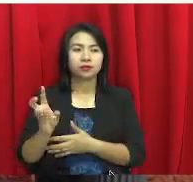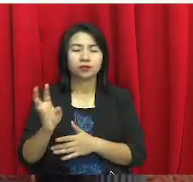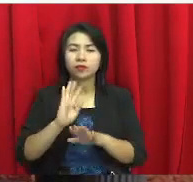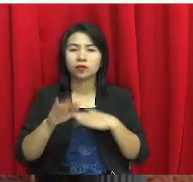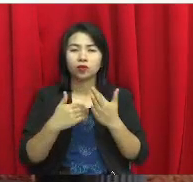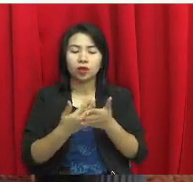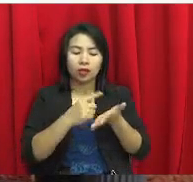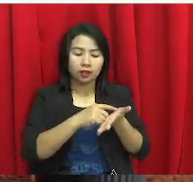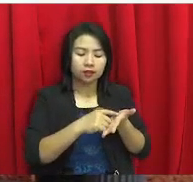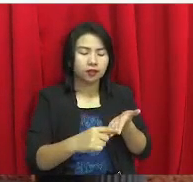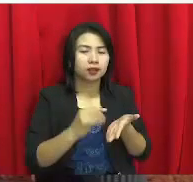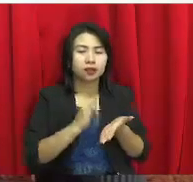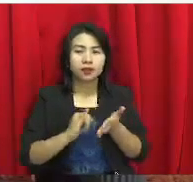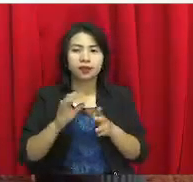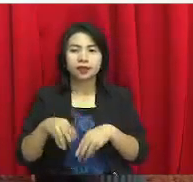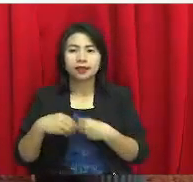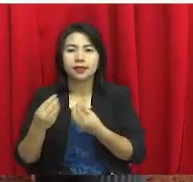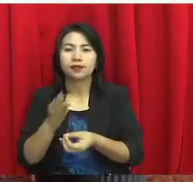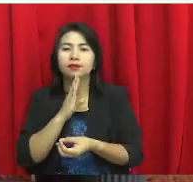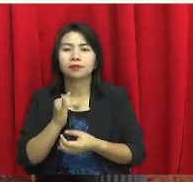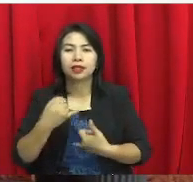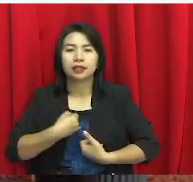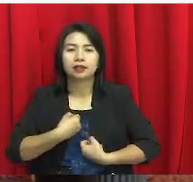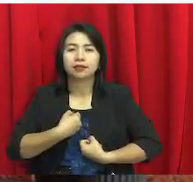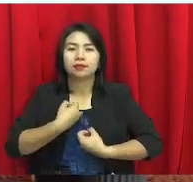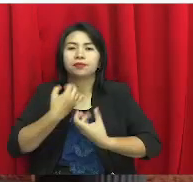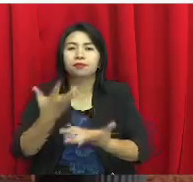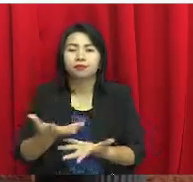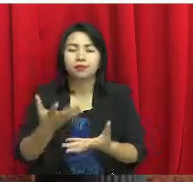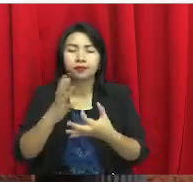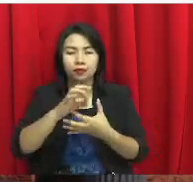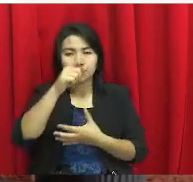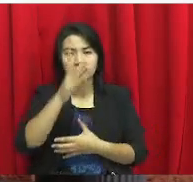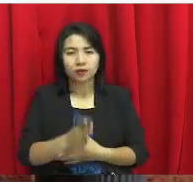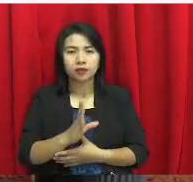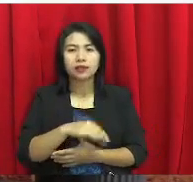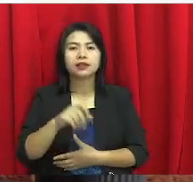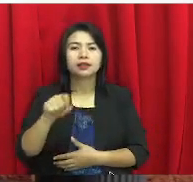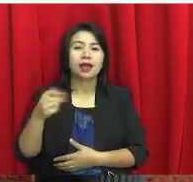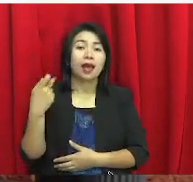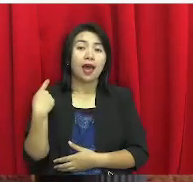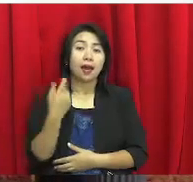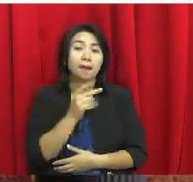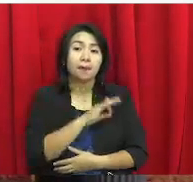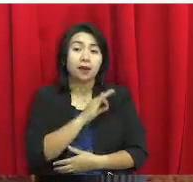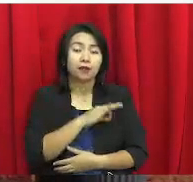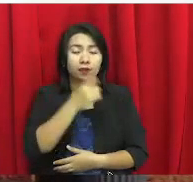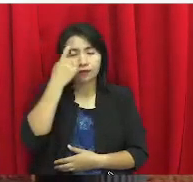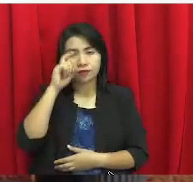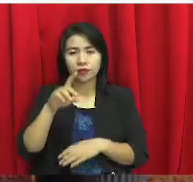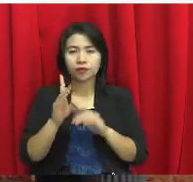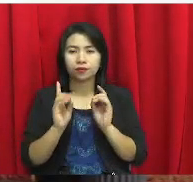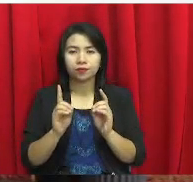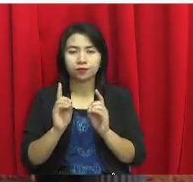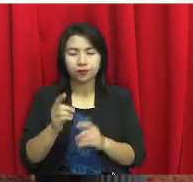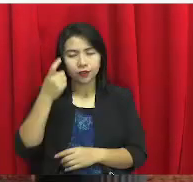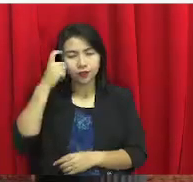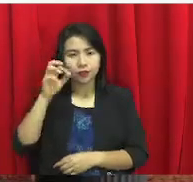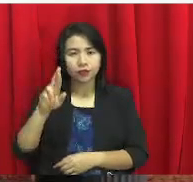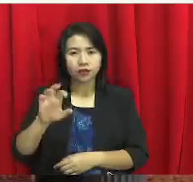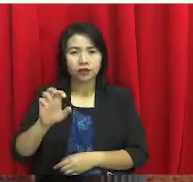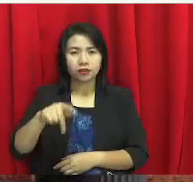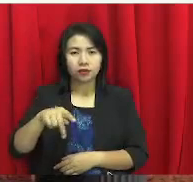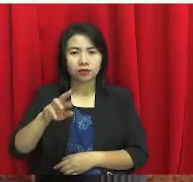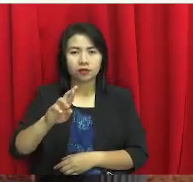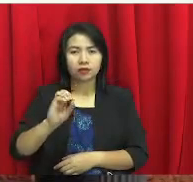what? Inspiration of God. And is profitable for doctrine, for reproof, for